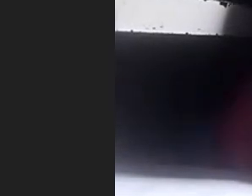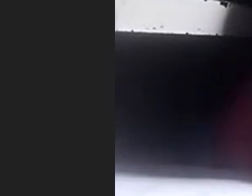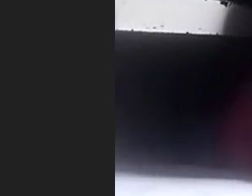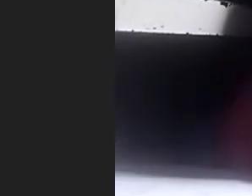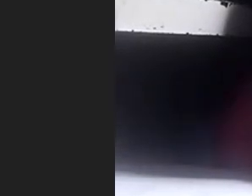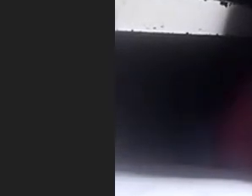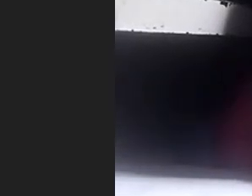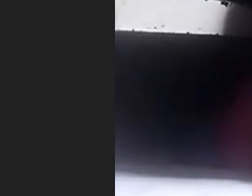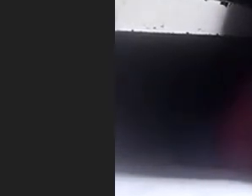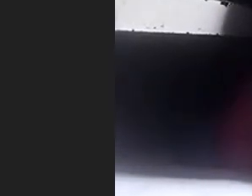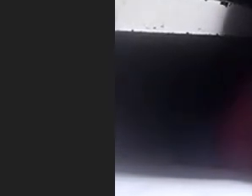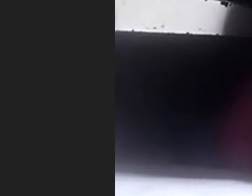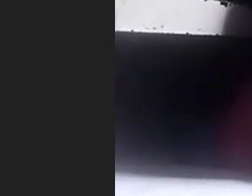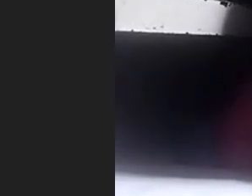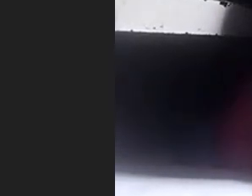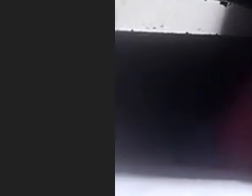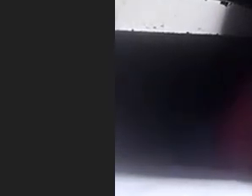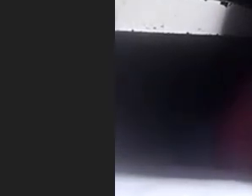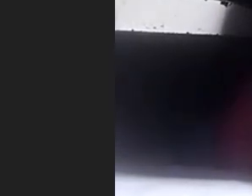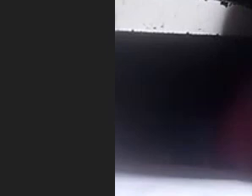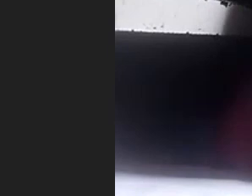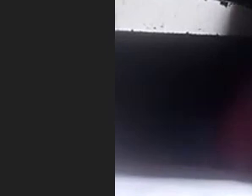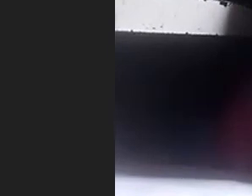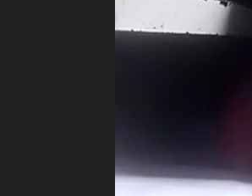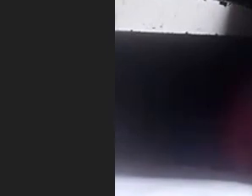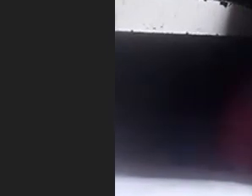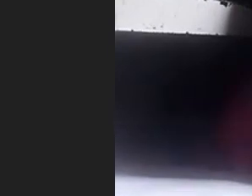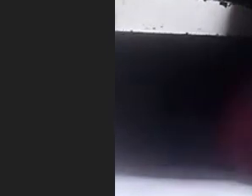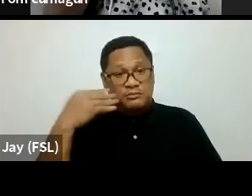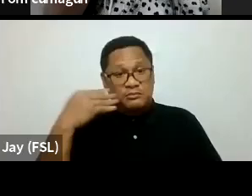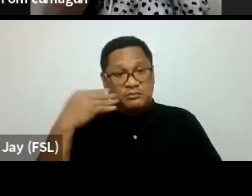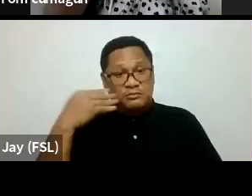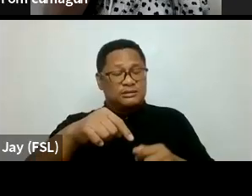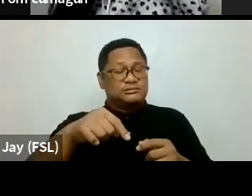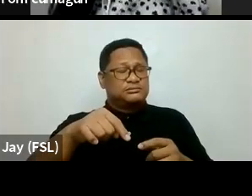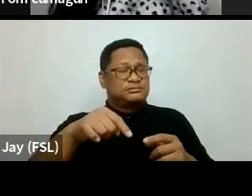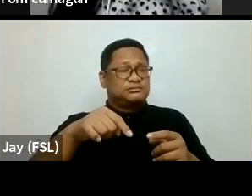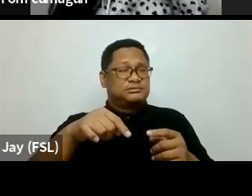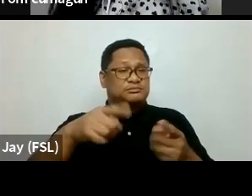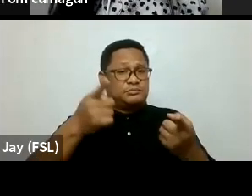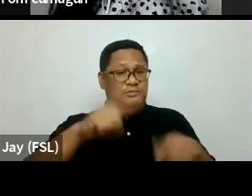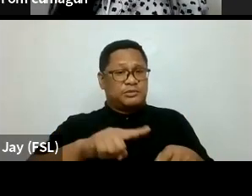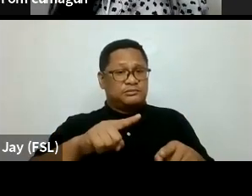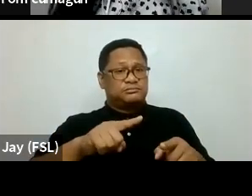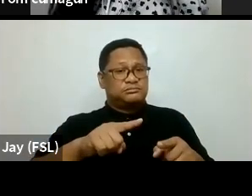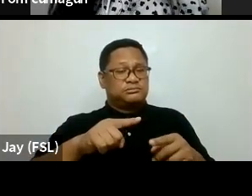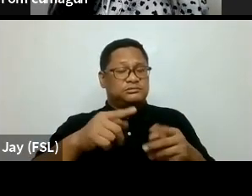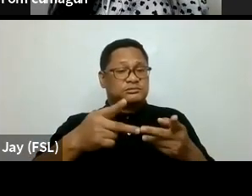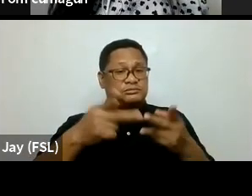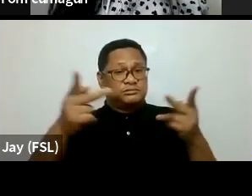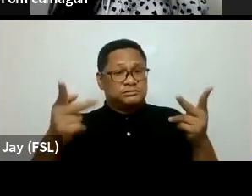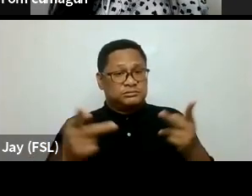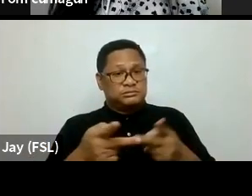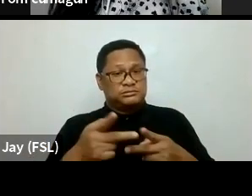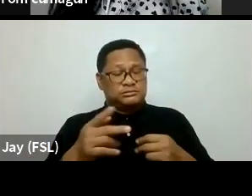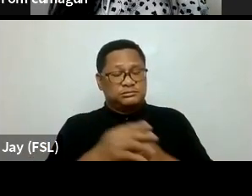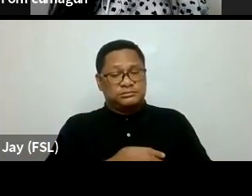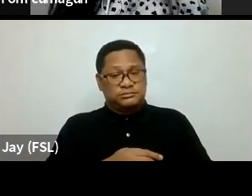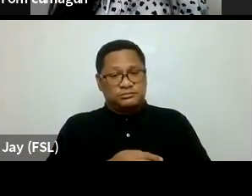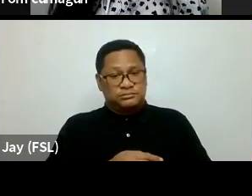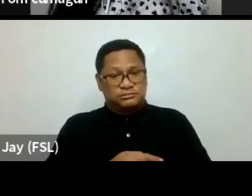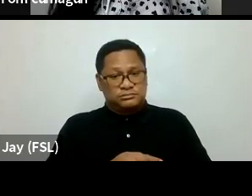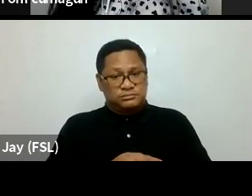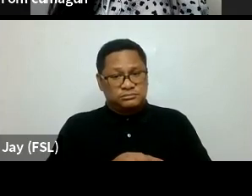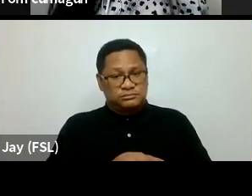kinatatayo ng bakery, nagkaroon lang ng problema. Kaya natigil po yung business. 2010. Nasaan yung mga